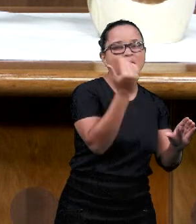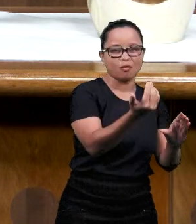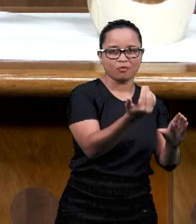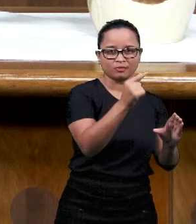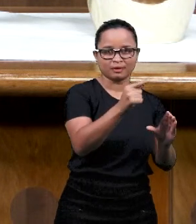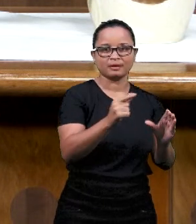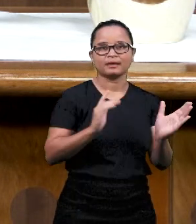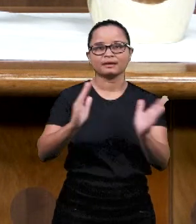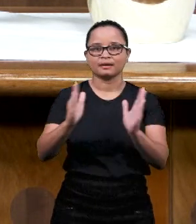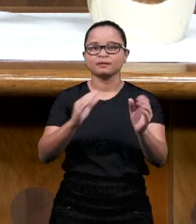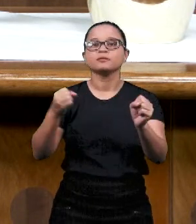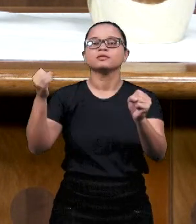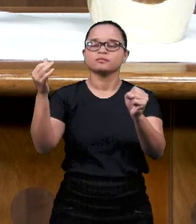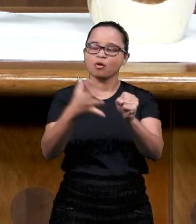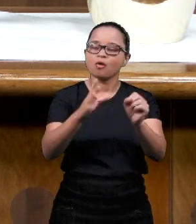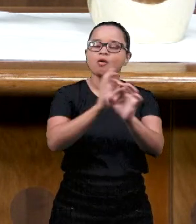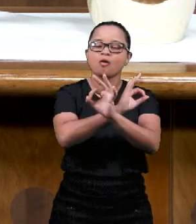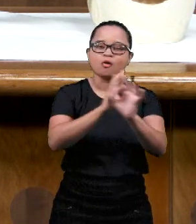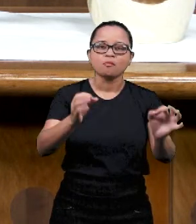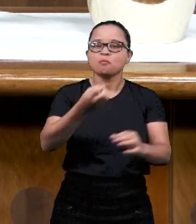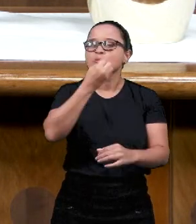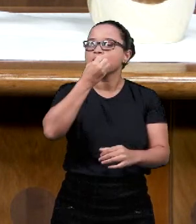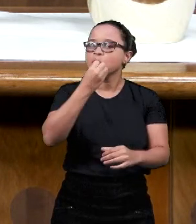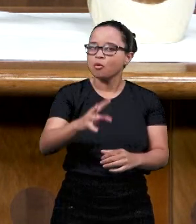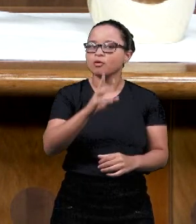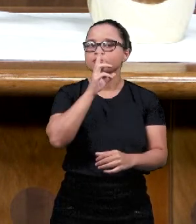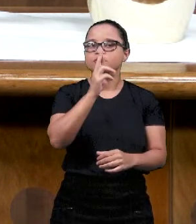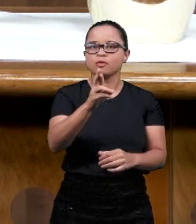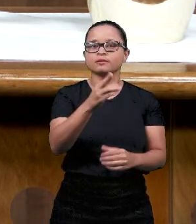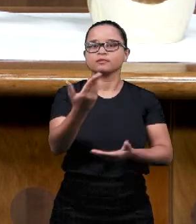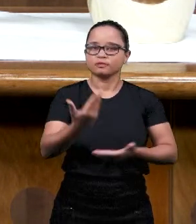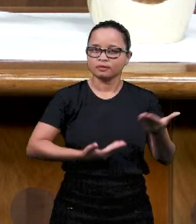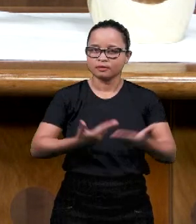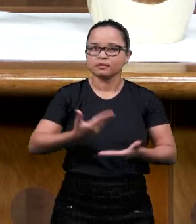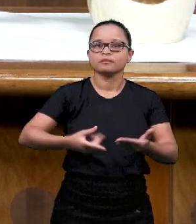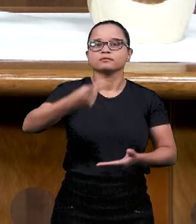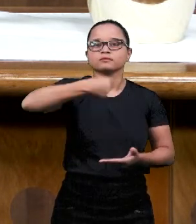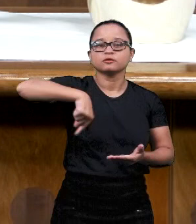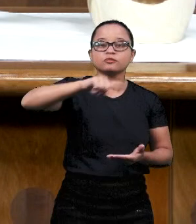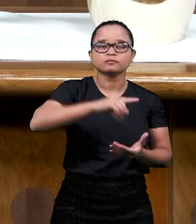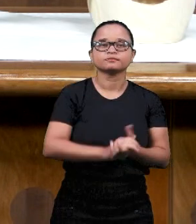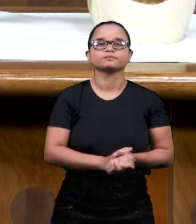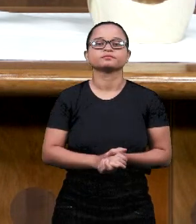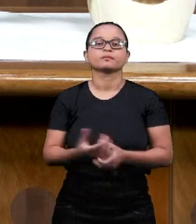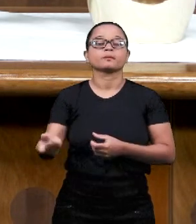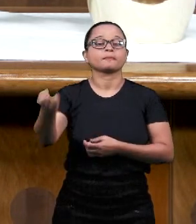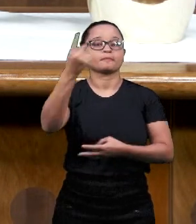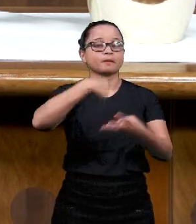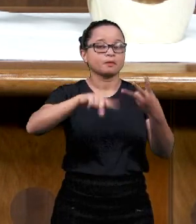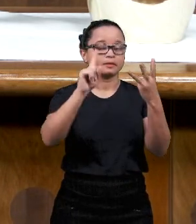nos frères et sœurs. Nous allons partir maintenant à notre troisième question. La troisième question